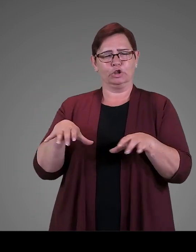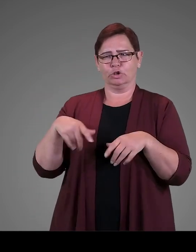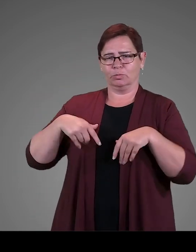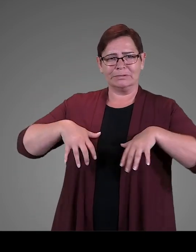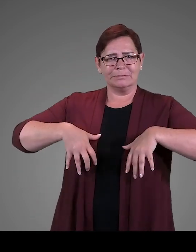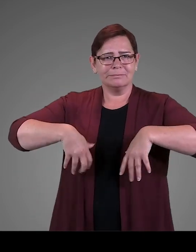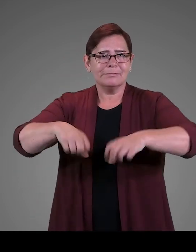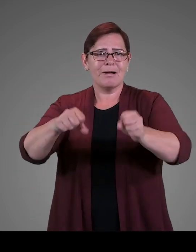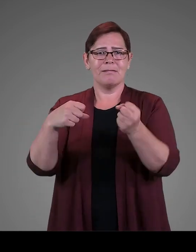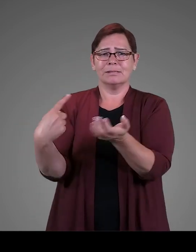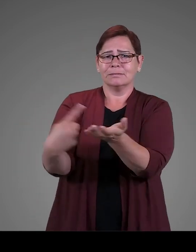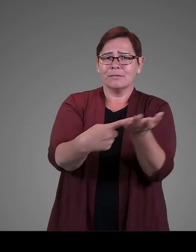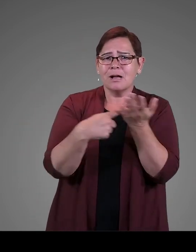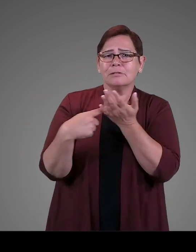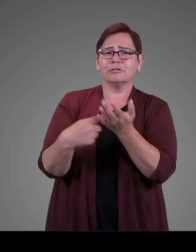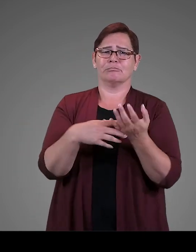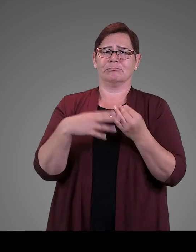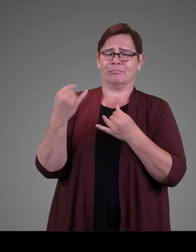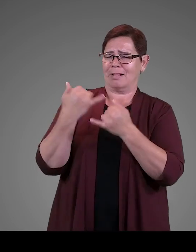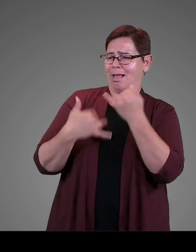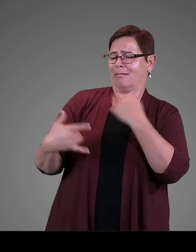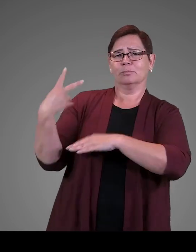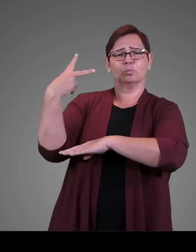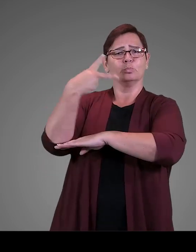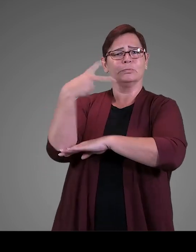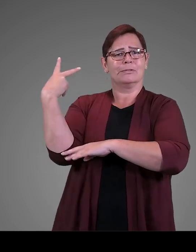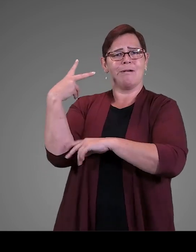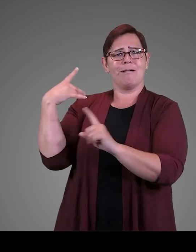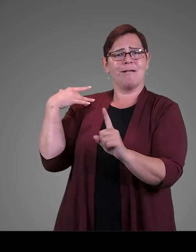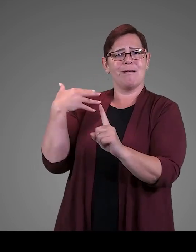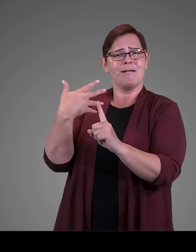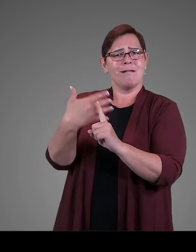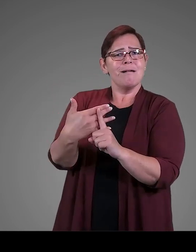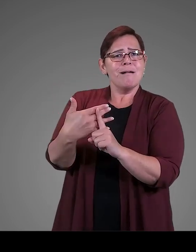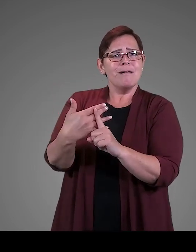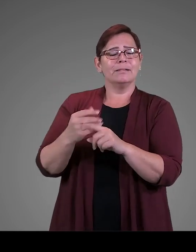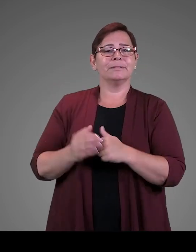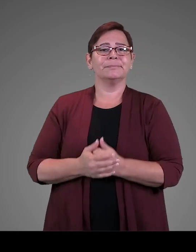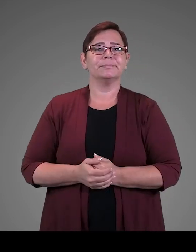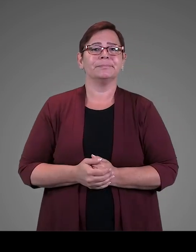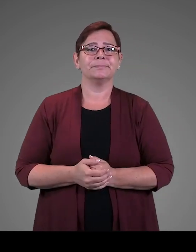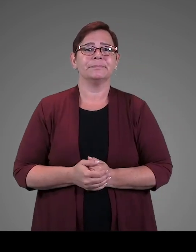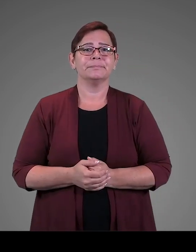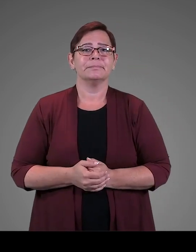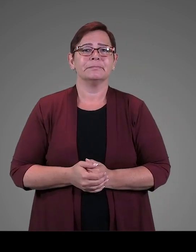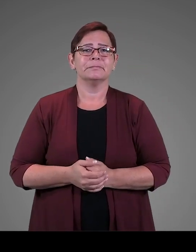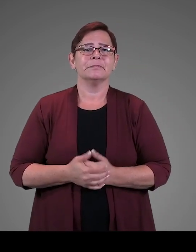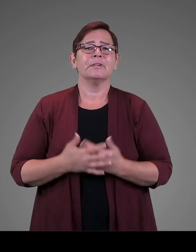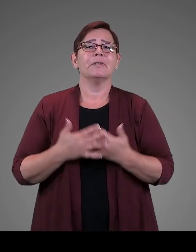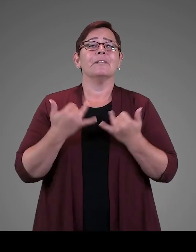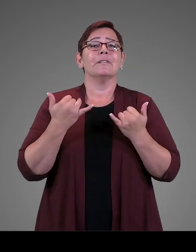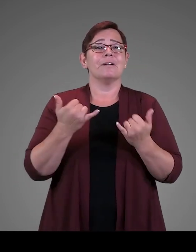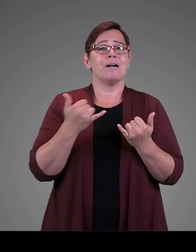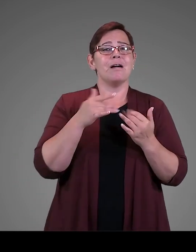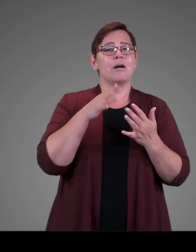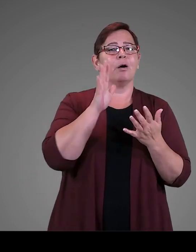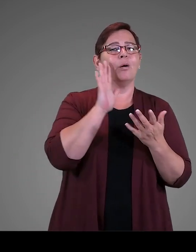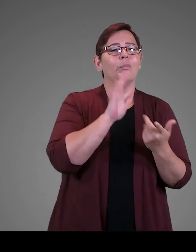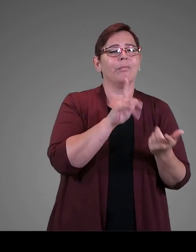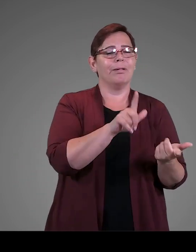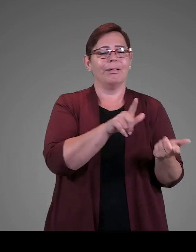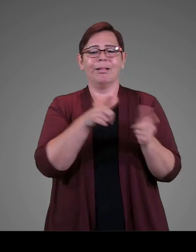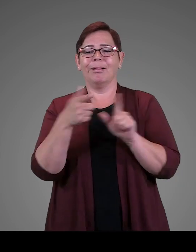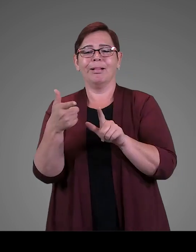qu'on a fait, les actions qu'on a faites, les discussions qu'on a eues pour les 2 derniers jours. Puis je suis sûr que ça va